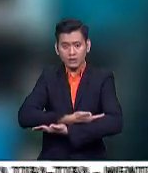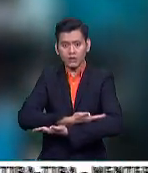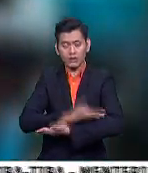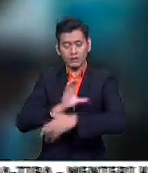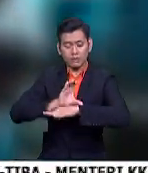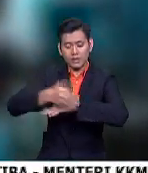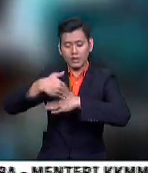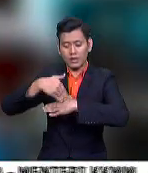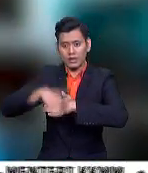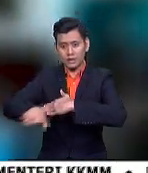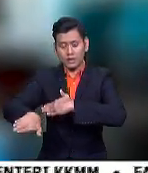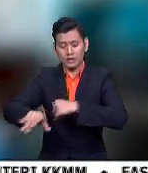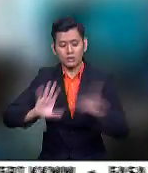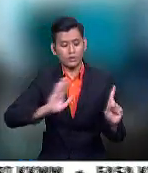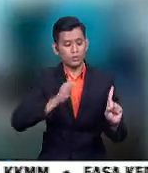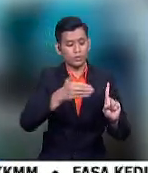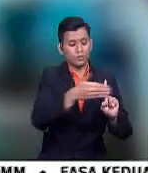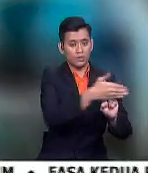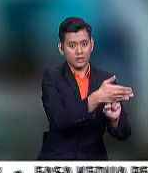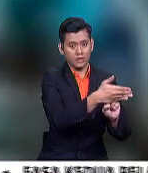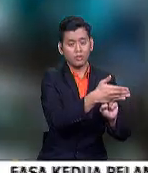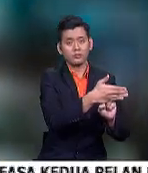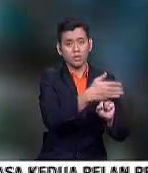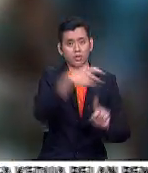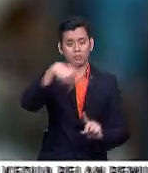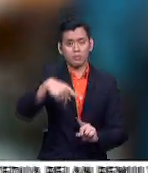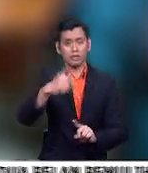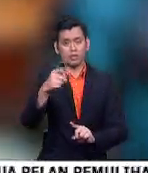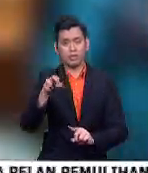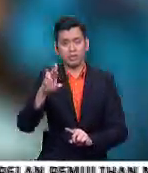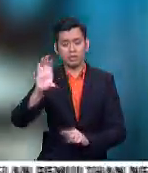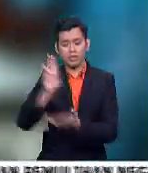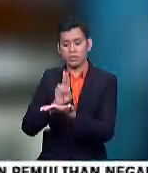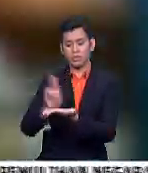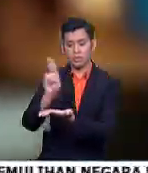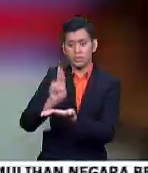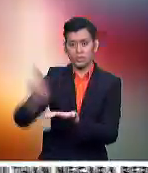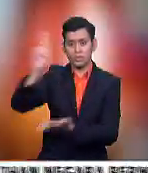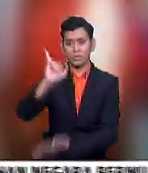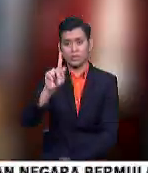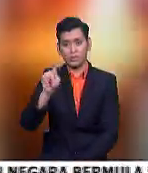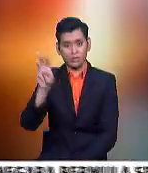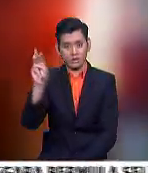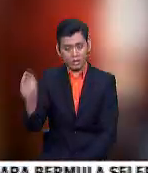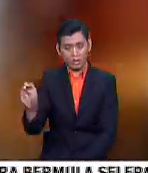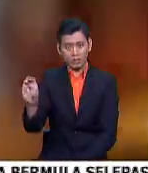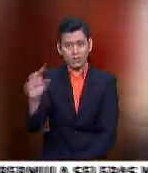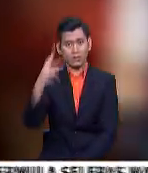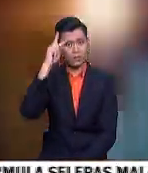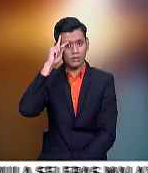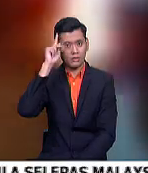dihantar menjalani kuarantin dan rawatan di PKRC, Universiti Teknologi Mara UiTM Cenderung, Kuala